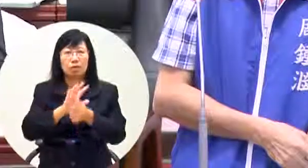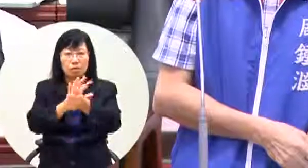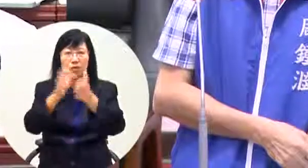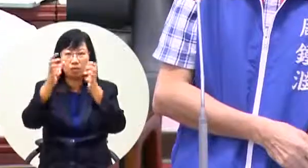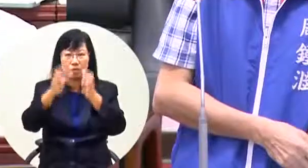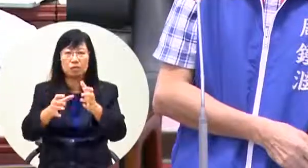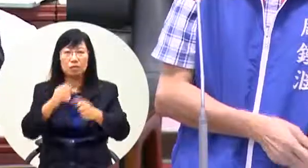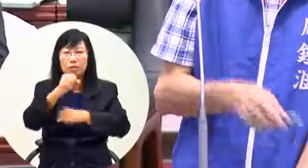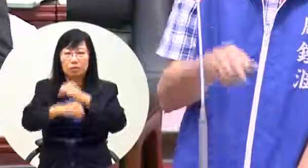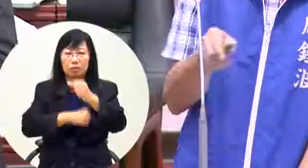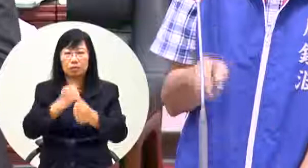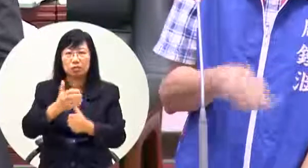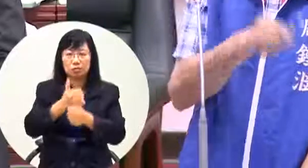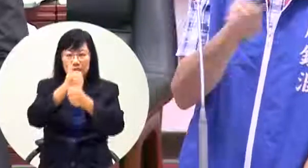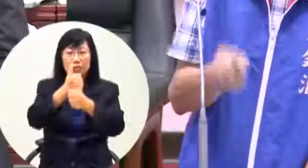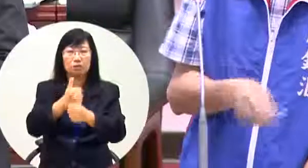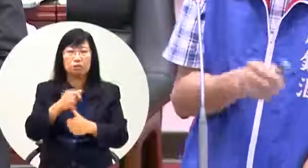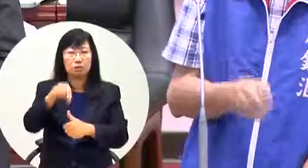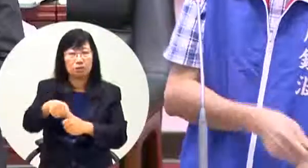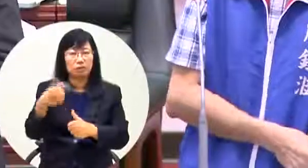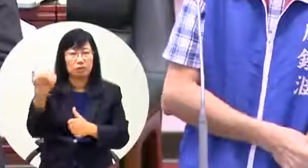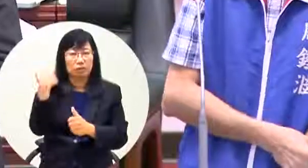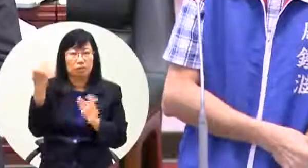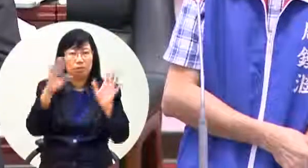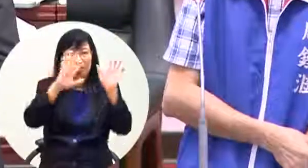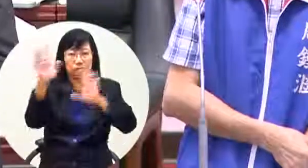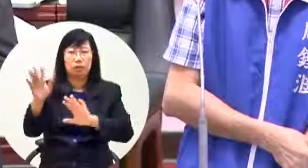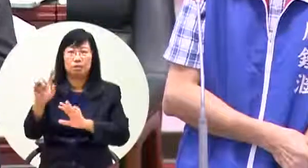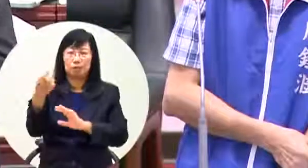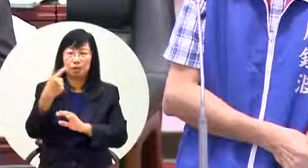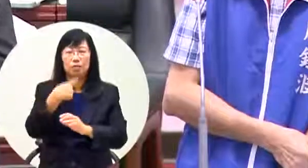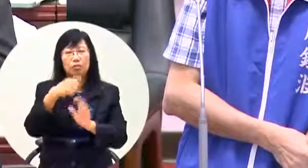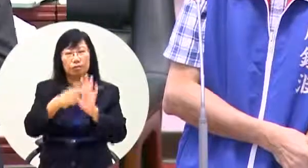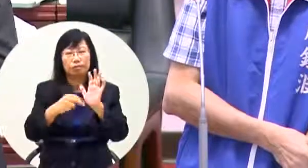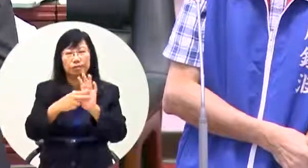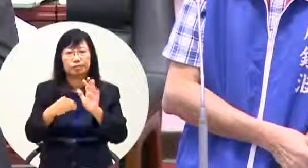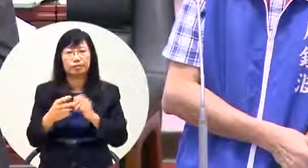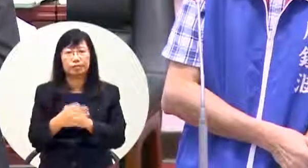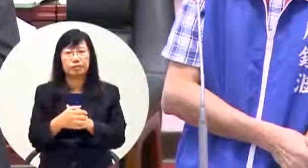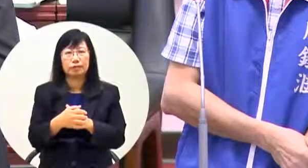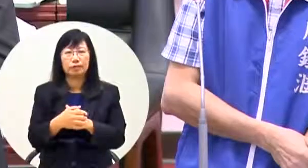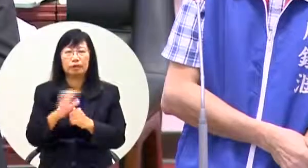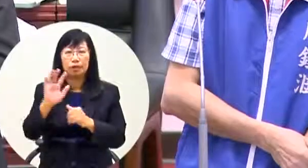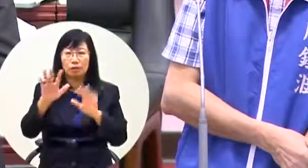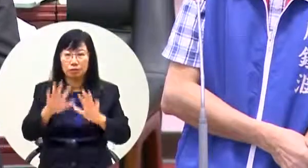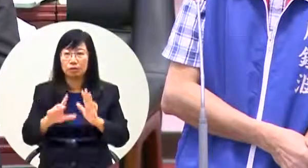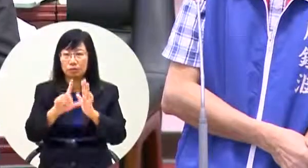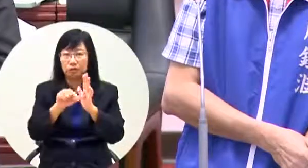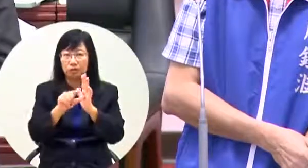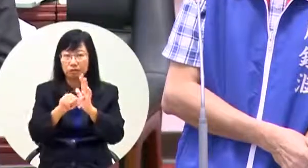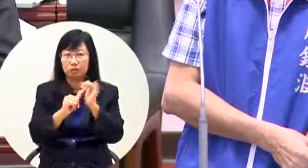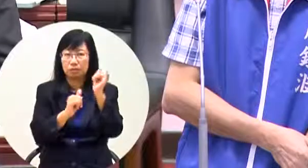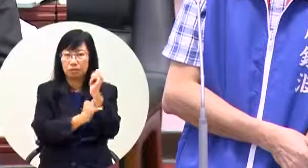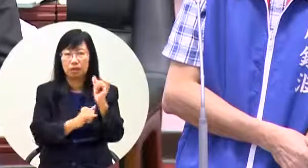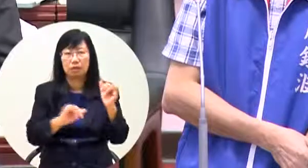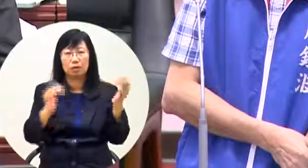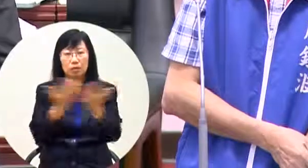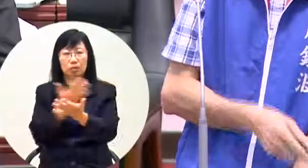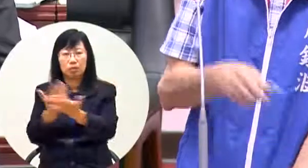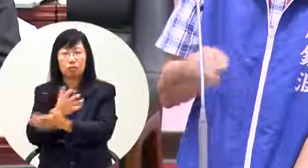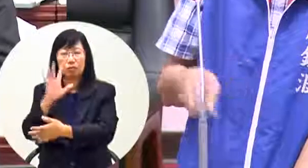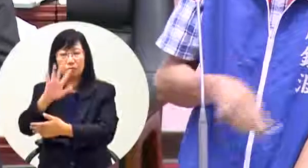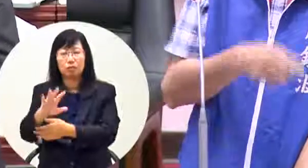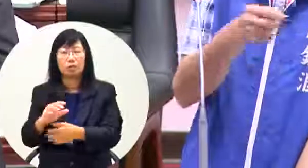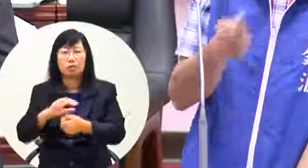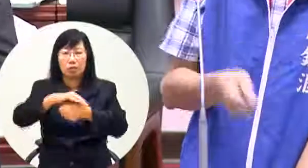景让周议员了解。 但是 时代已经变迁了，哦，时代已经变迁了，甚至包含我其实很赞成周议员刚刚